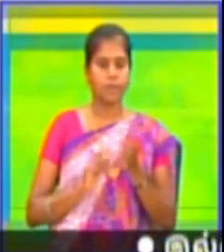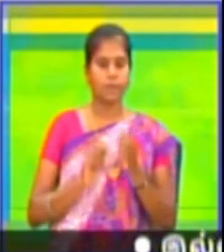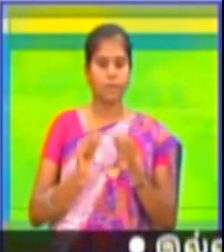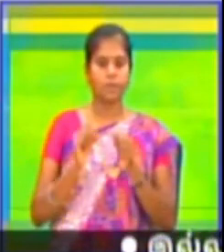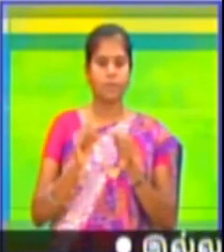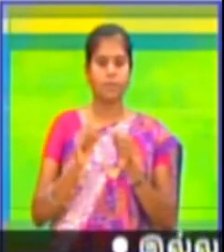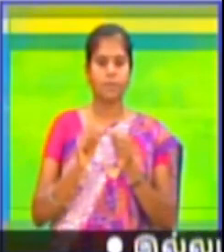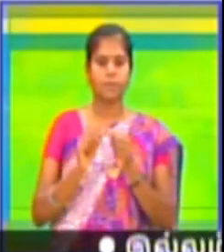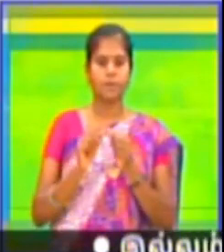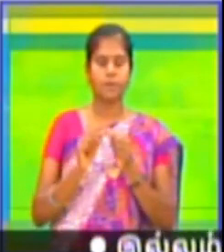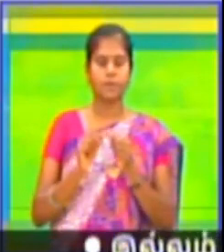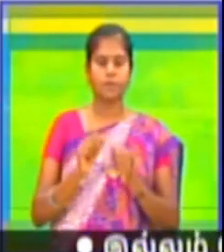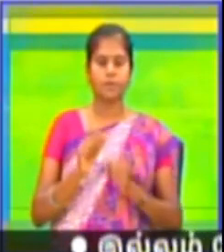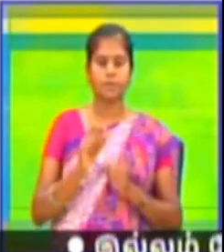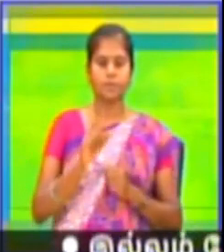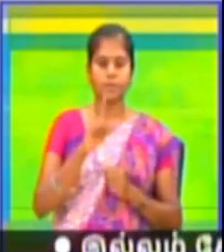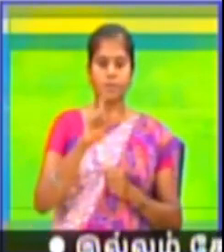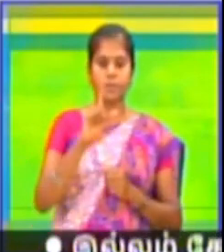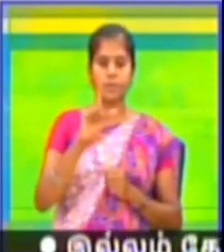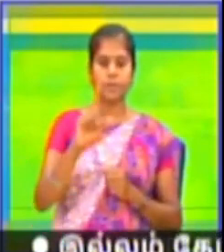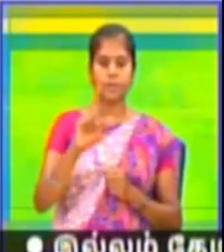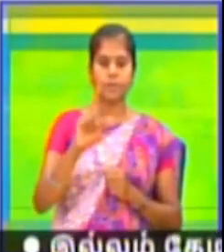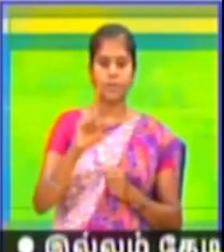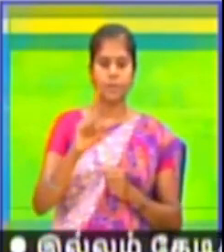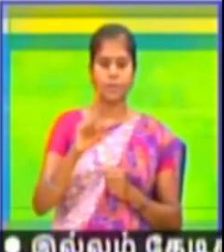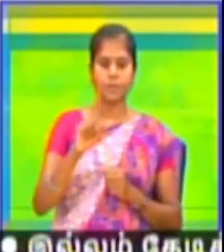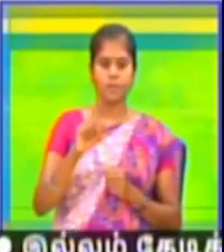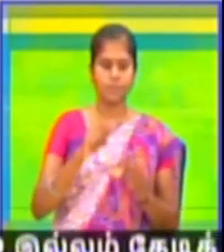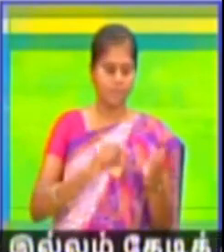7 நேர மண்டலங்களாக பிரிச்சிருக்காங்க.